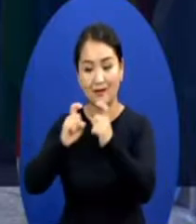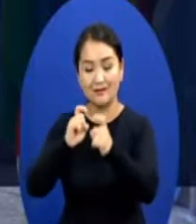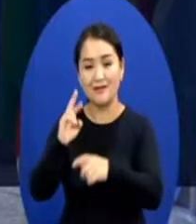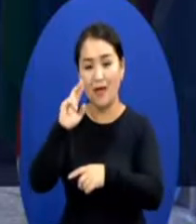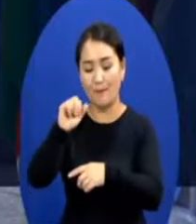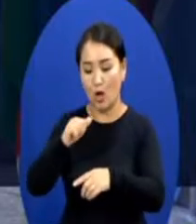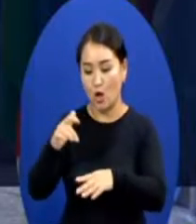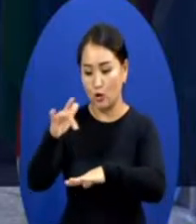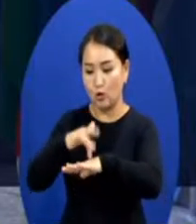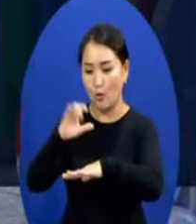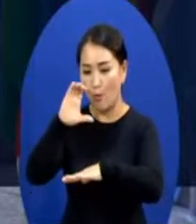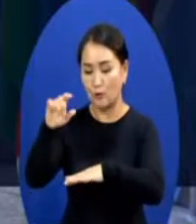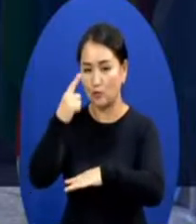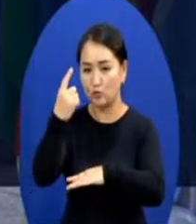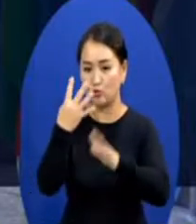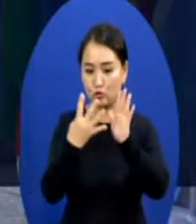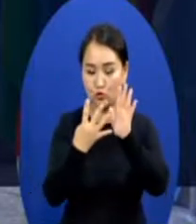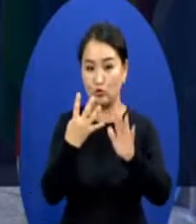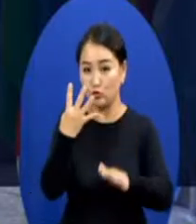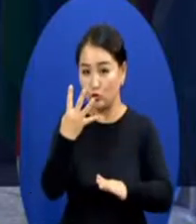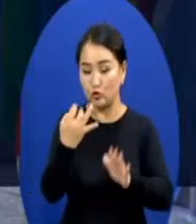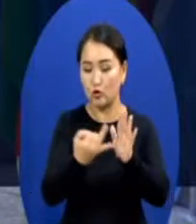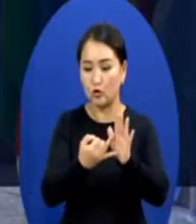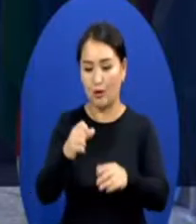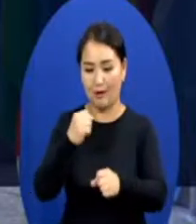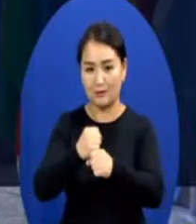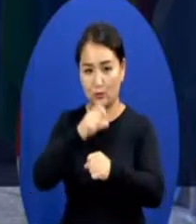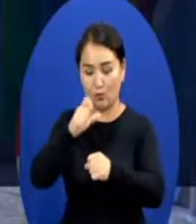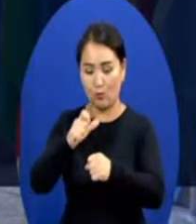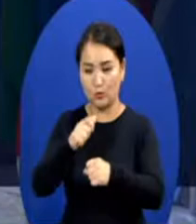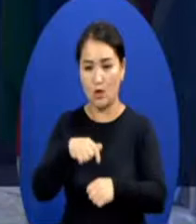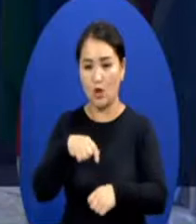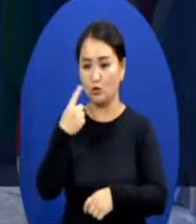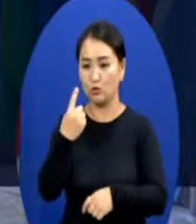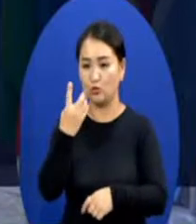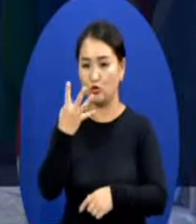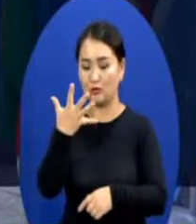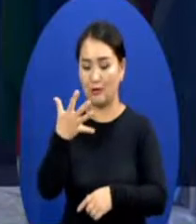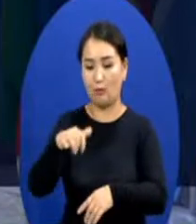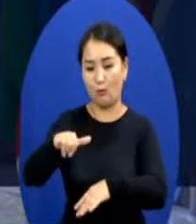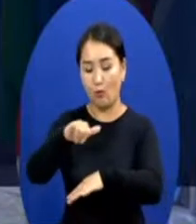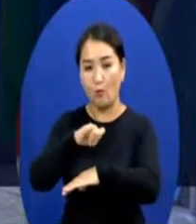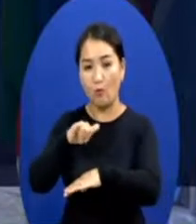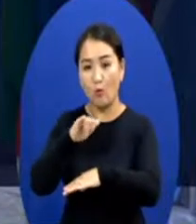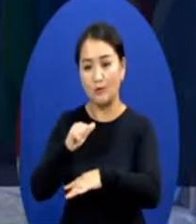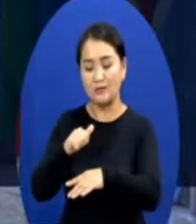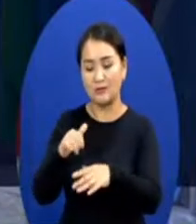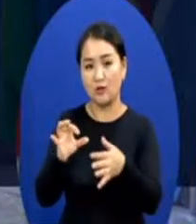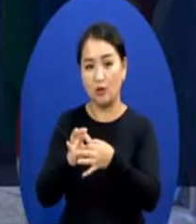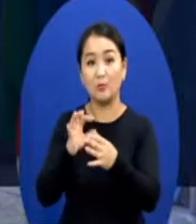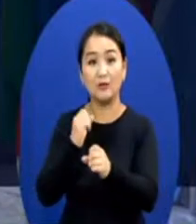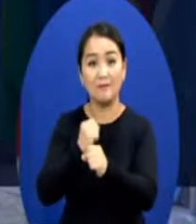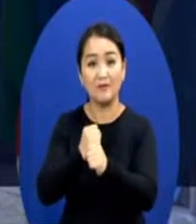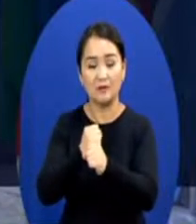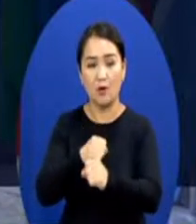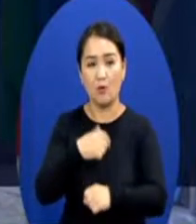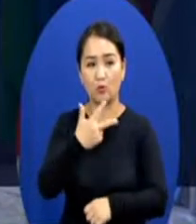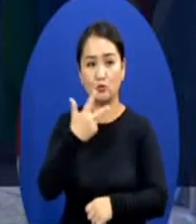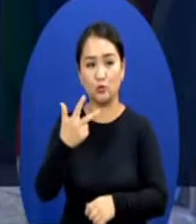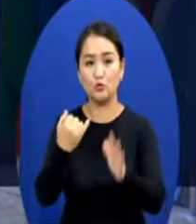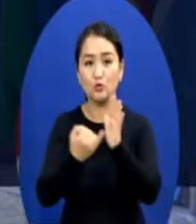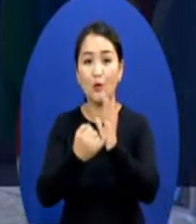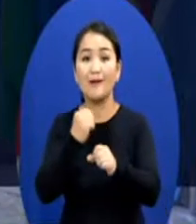байгууллагаар 147 ажилтнтай дэлхийн 145 орон дахь дипломат төлөөлөгчийн газруудад улс орноо төлөөлөн ажиллаж буй 336